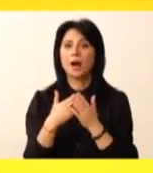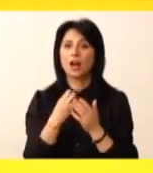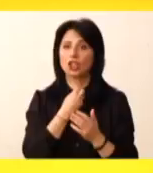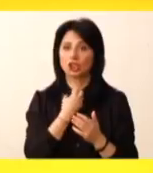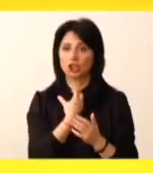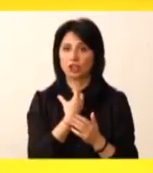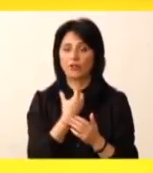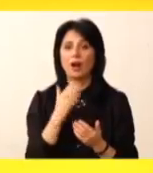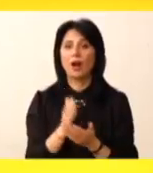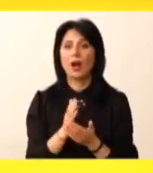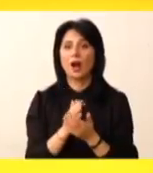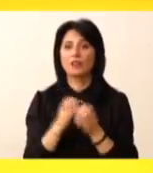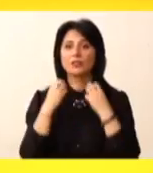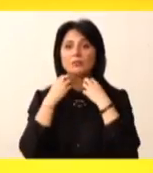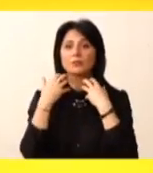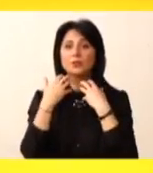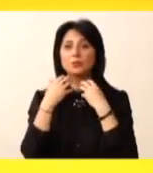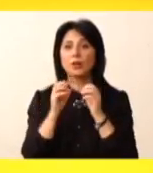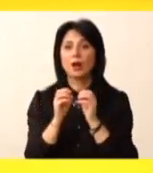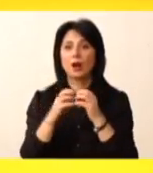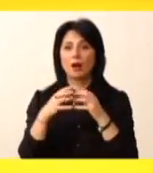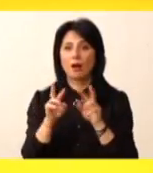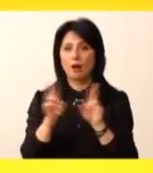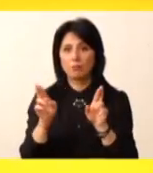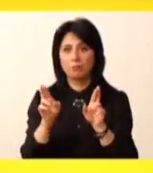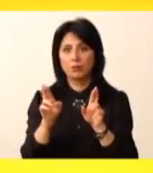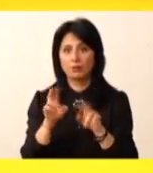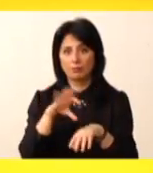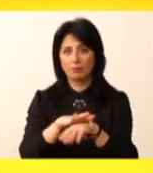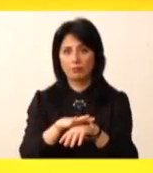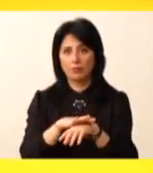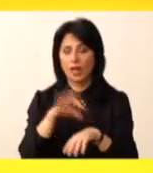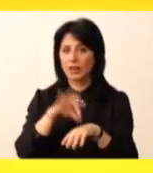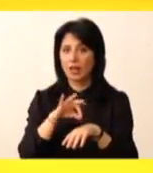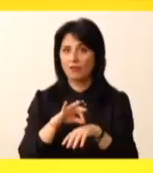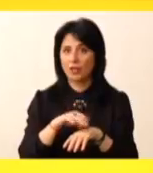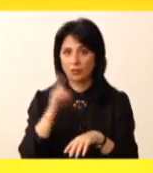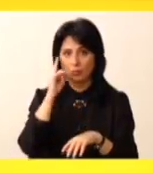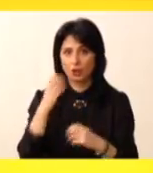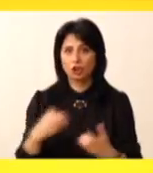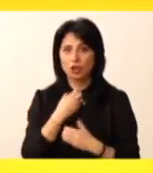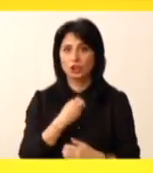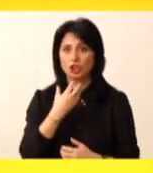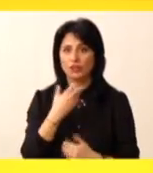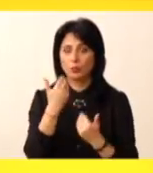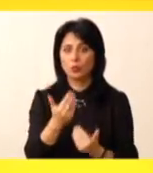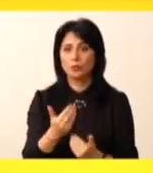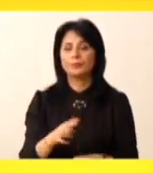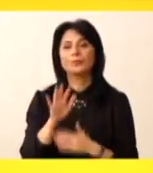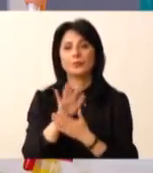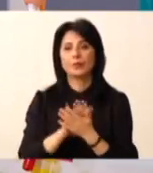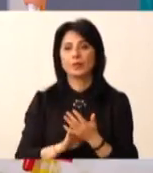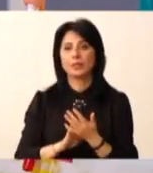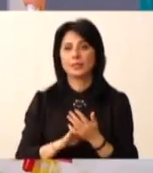ჩიყვი, რომელიც არის ფარისებრი ჯირკვლის გადიდება ზომაში, არის სიმპტომი და არა დაავადება. გავაგრძელოთ, ხო, მაიკო?